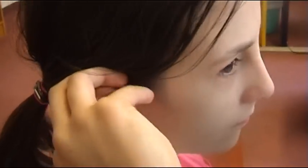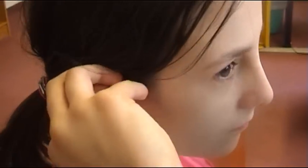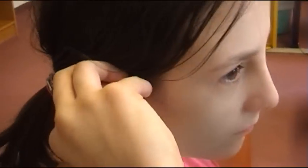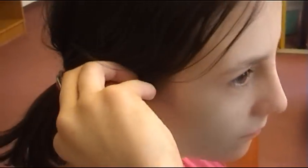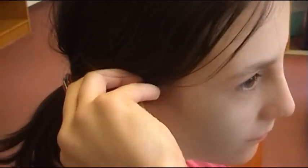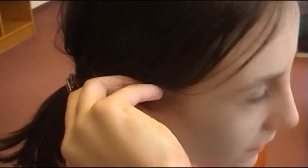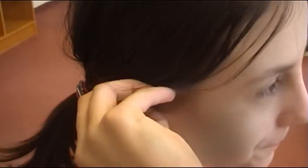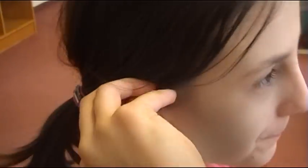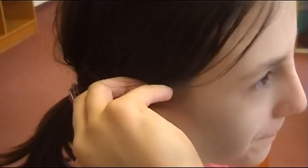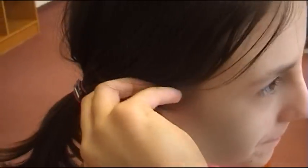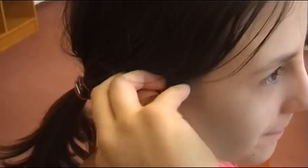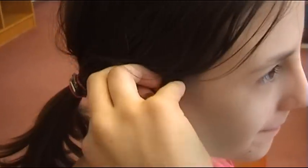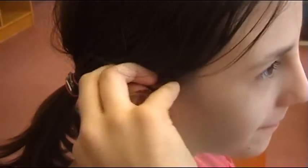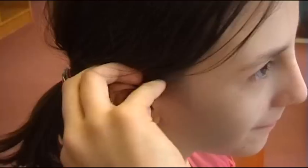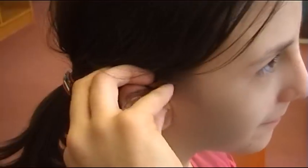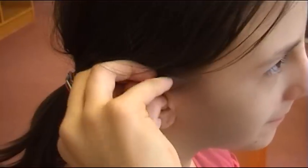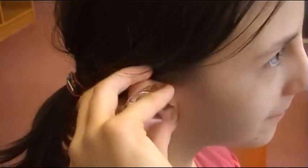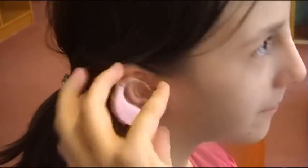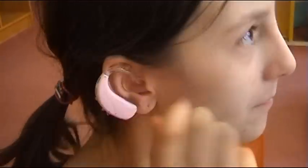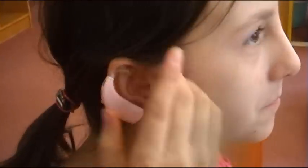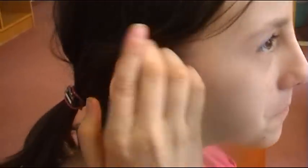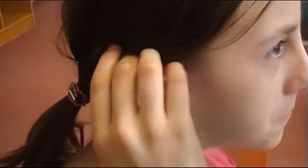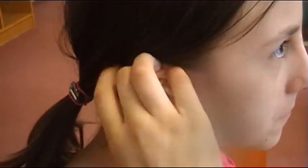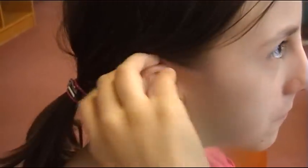Genau, da oben auch ganz genau hineindrücken.